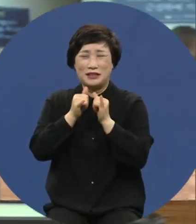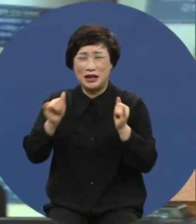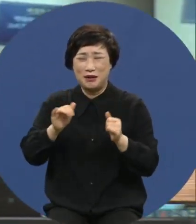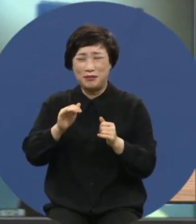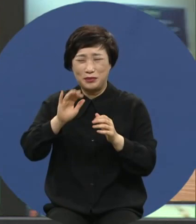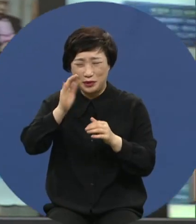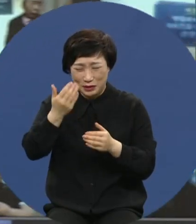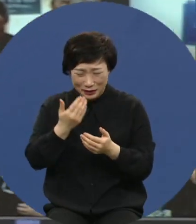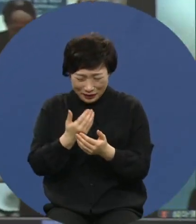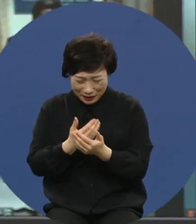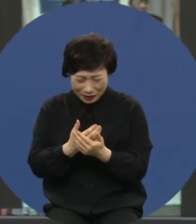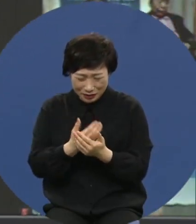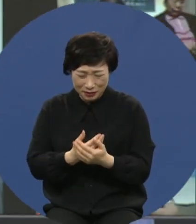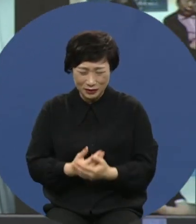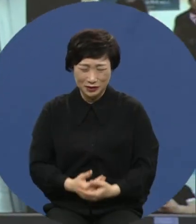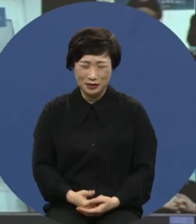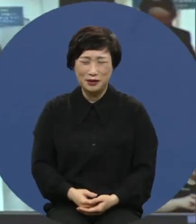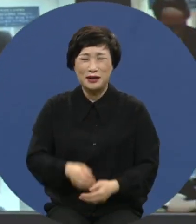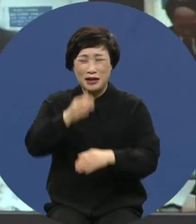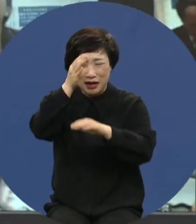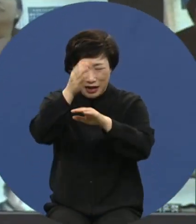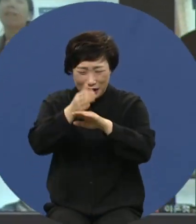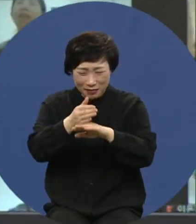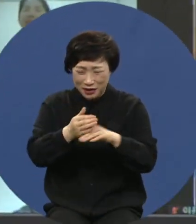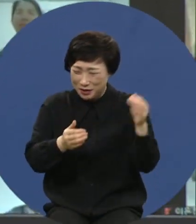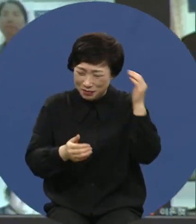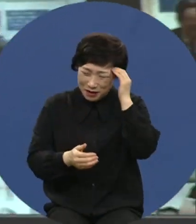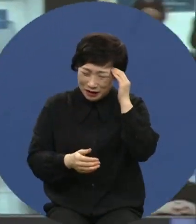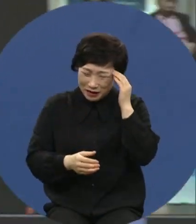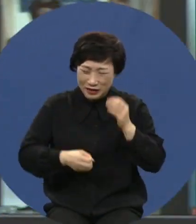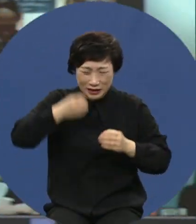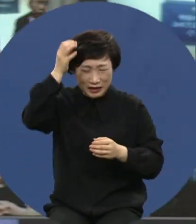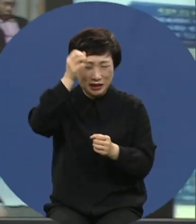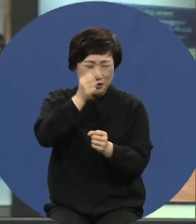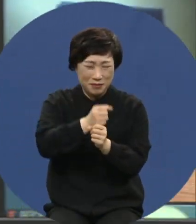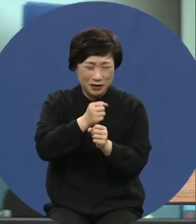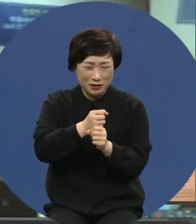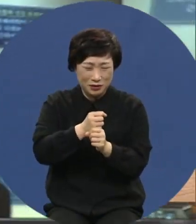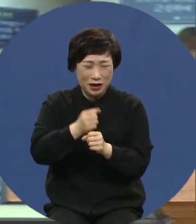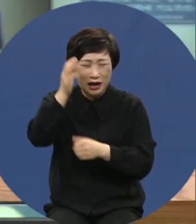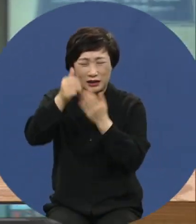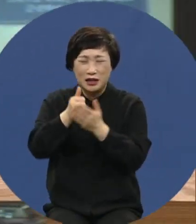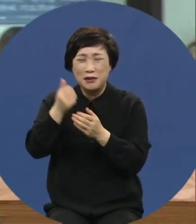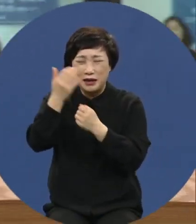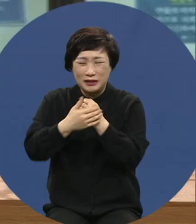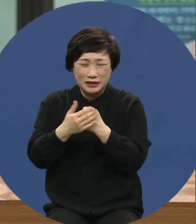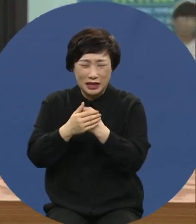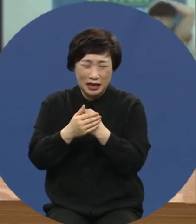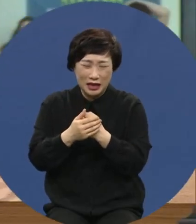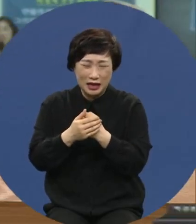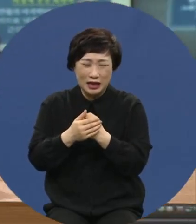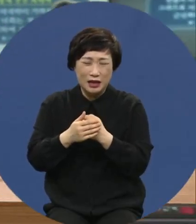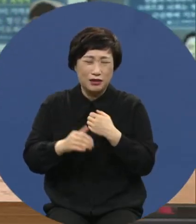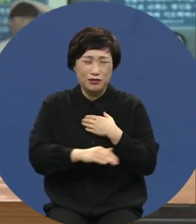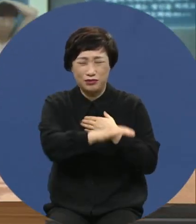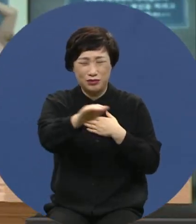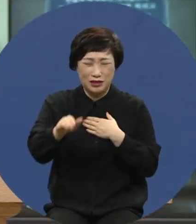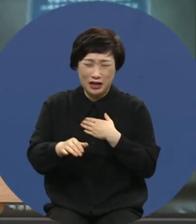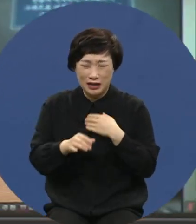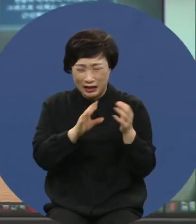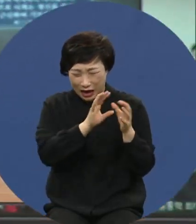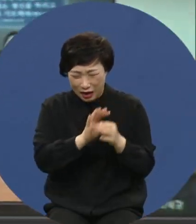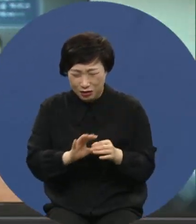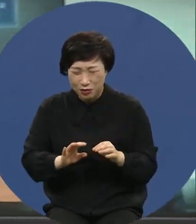되게 하옵소서. 감사를 방해하고 망각시키고 하나님의 은혜를 우리